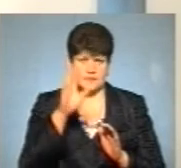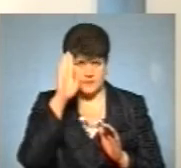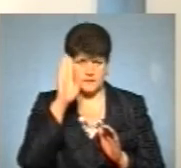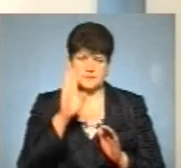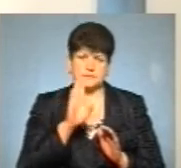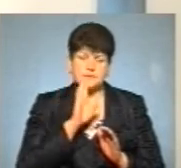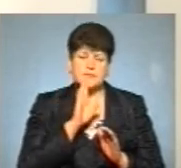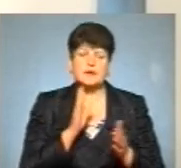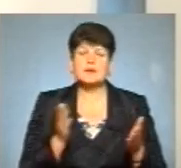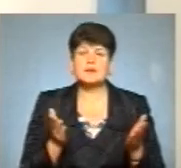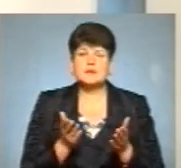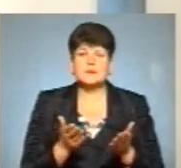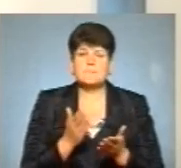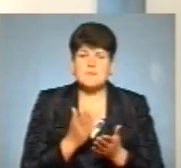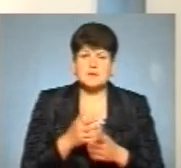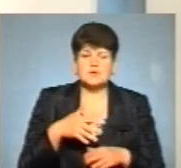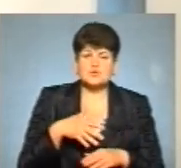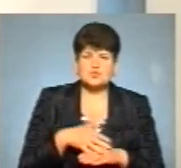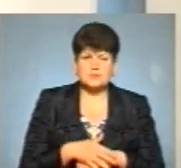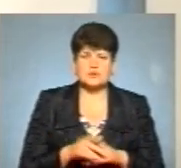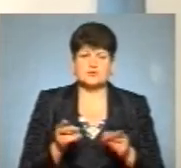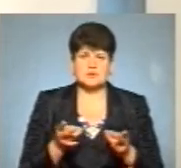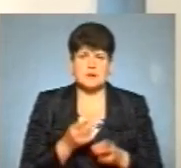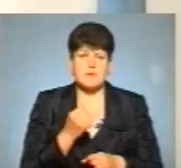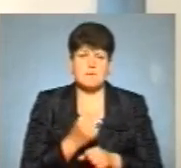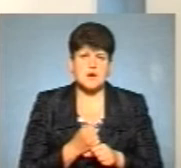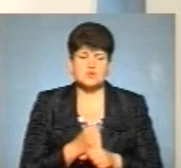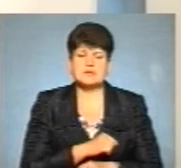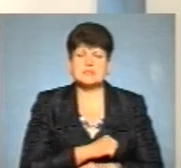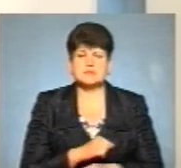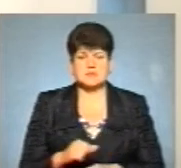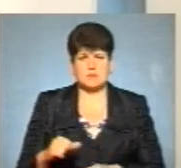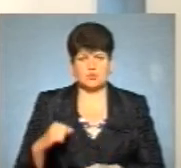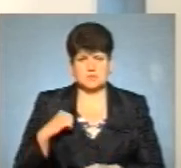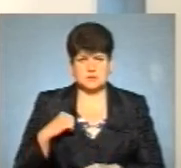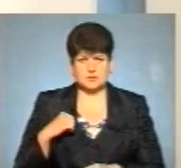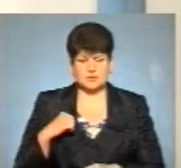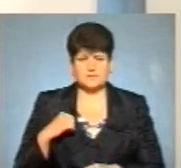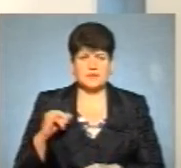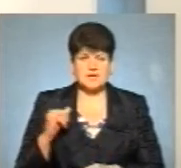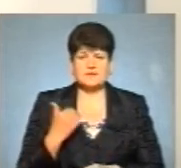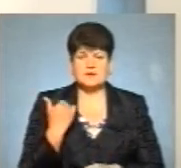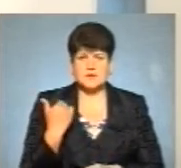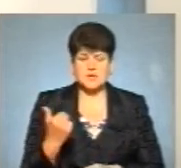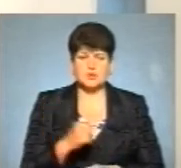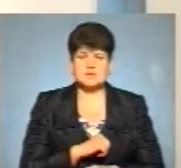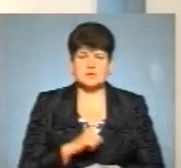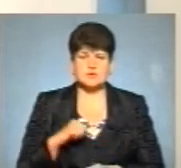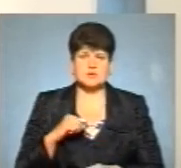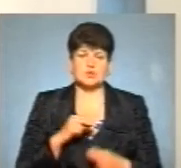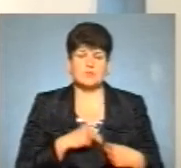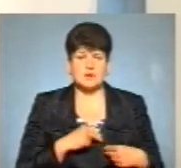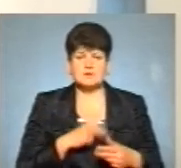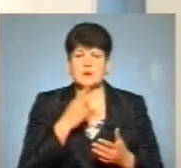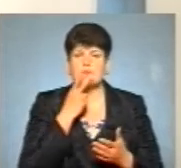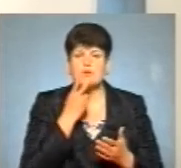дівчата, які мали і розуміли, що треба працювати самостійно. І, власне, від їхньої самостійної праці ми побачимо,